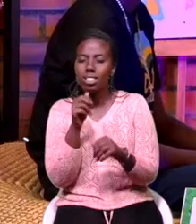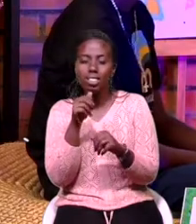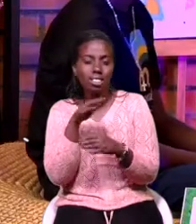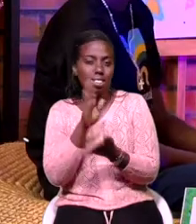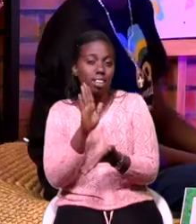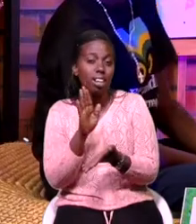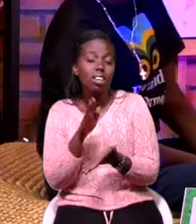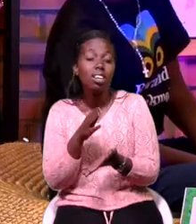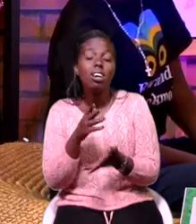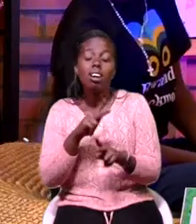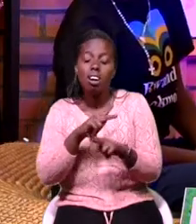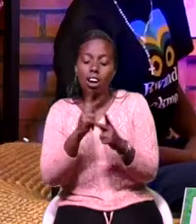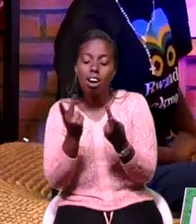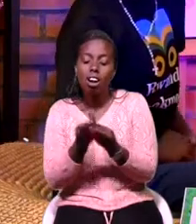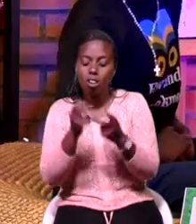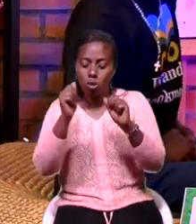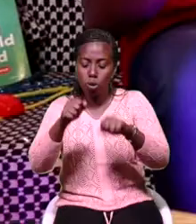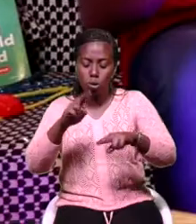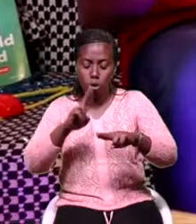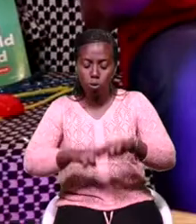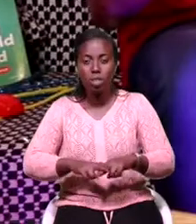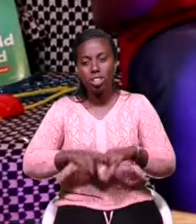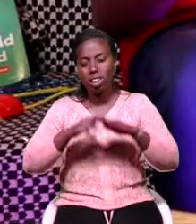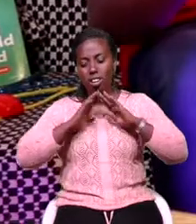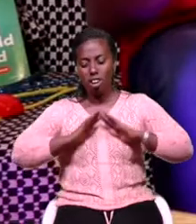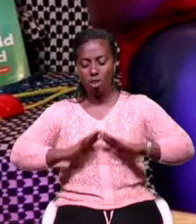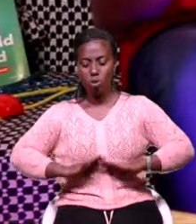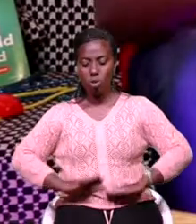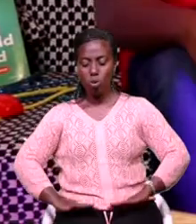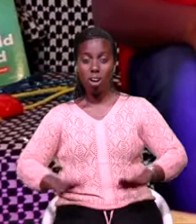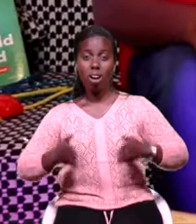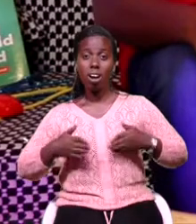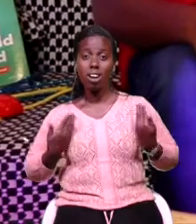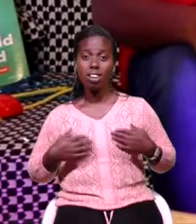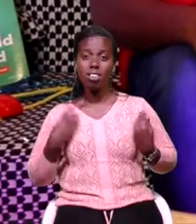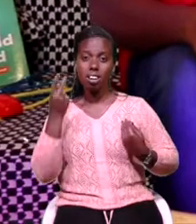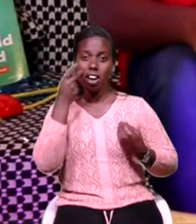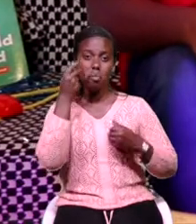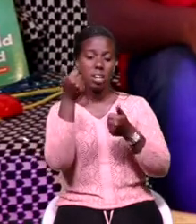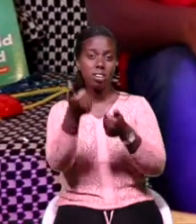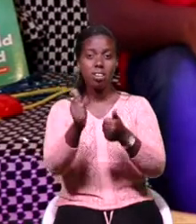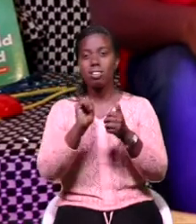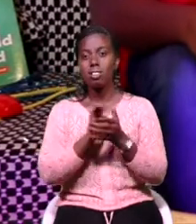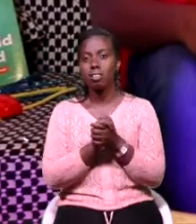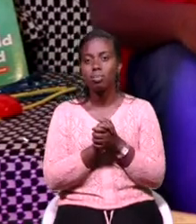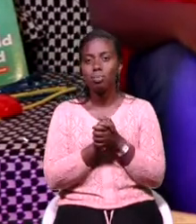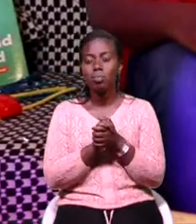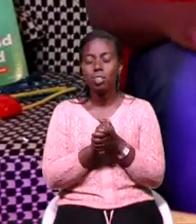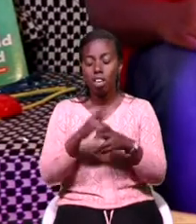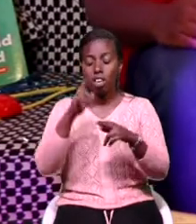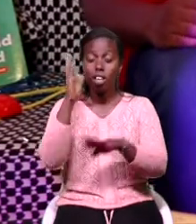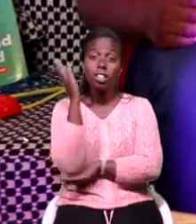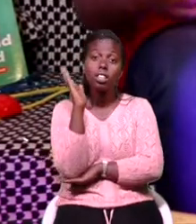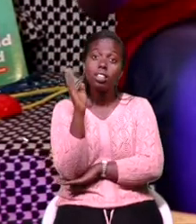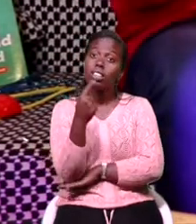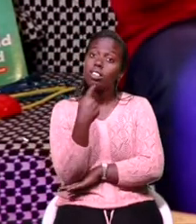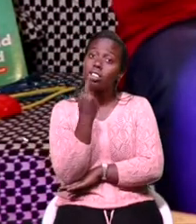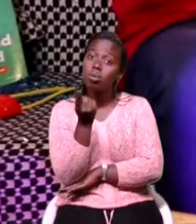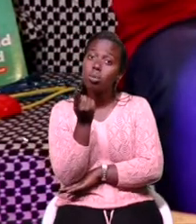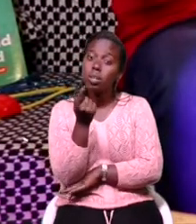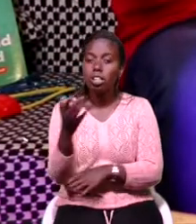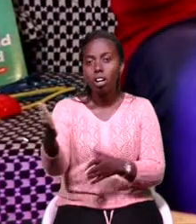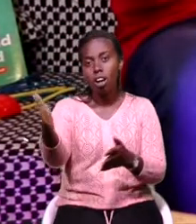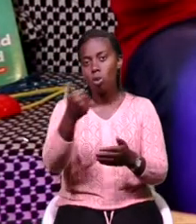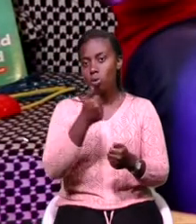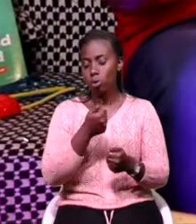ahantu nakwicara nkaruhuka nkanezerwa nkamera neza nuko igiti kirambwira kiti ngaho